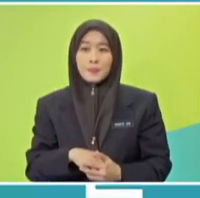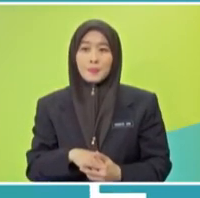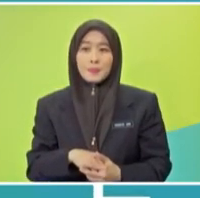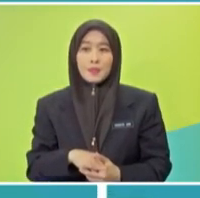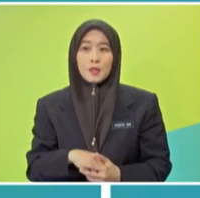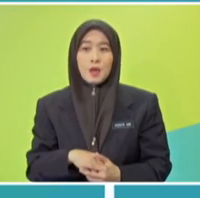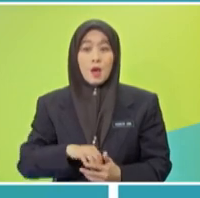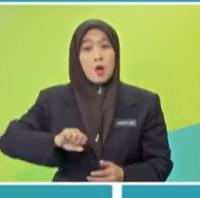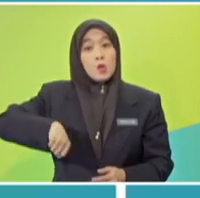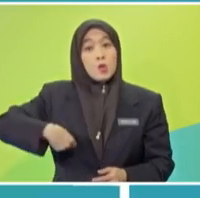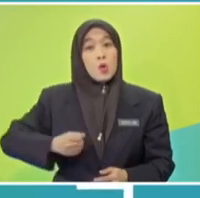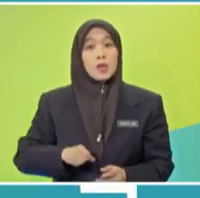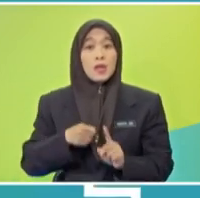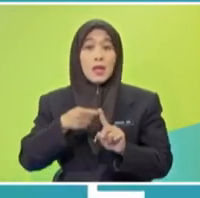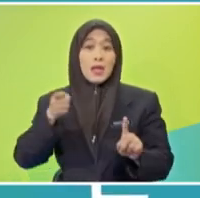secretary